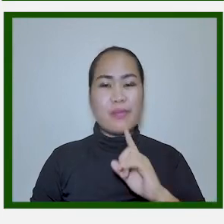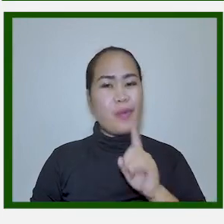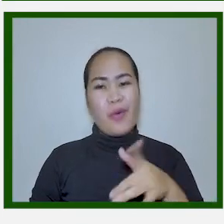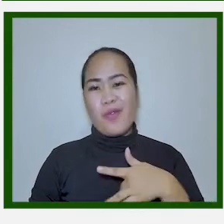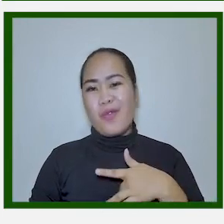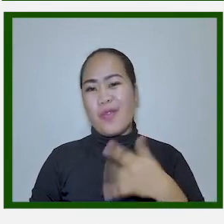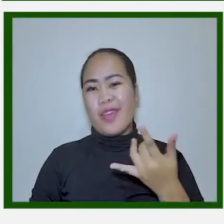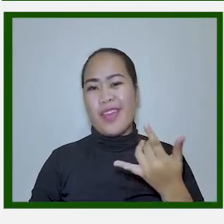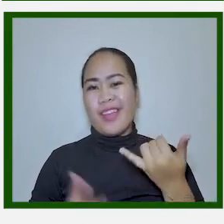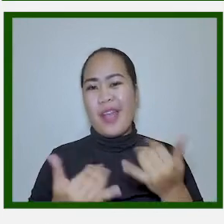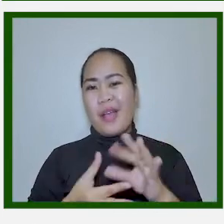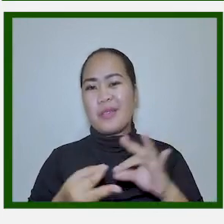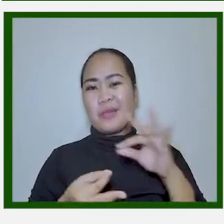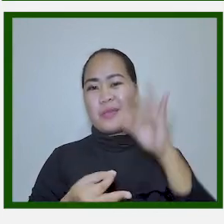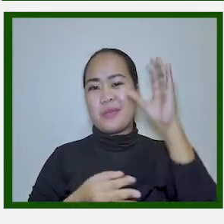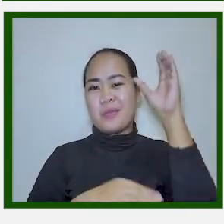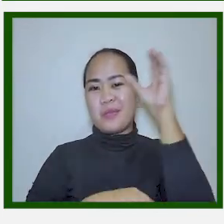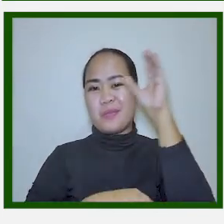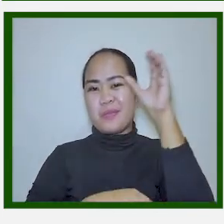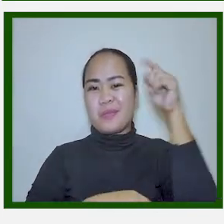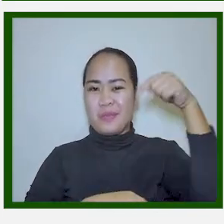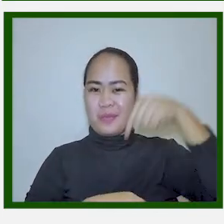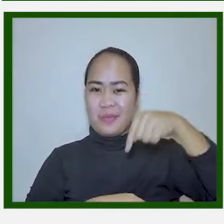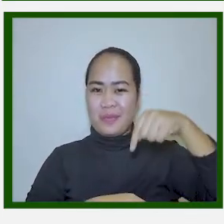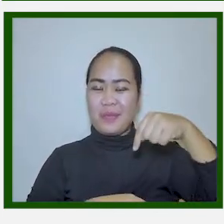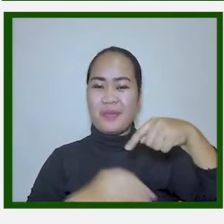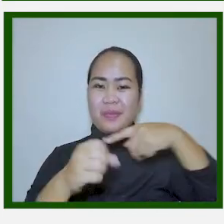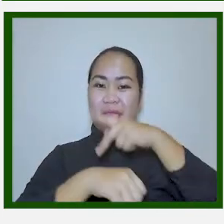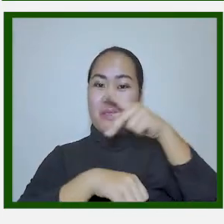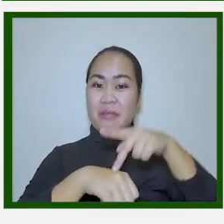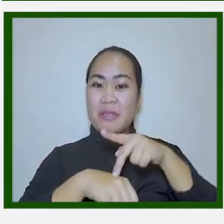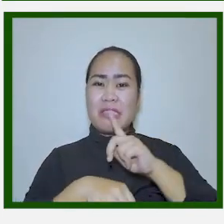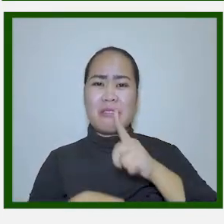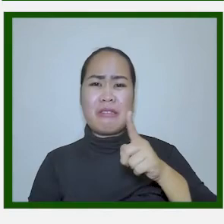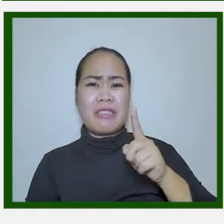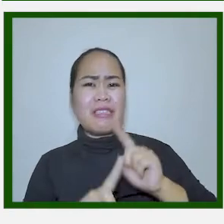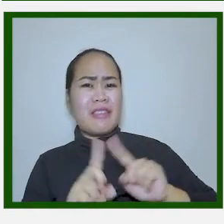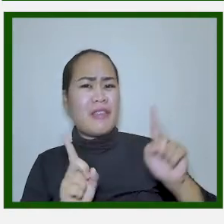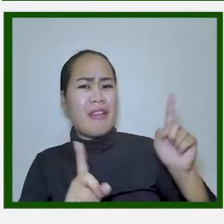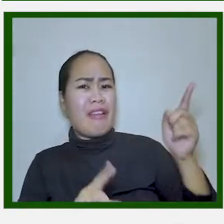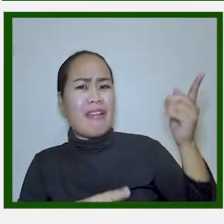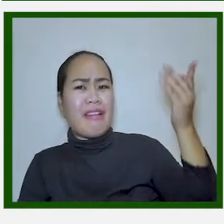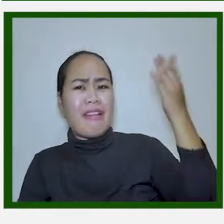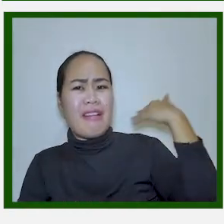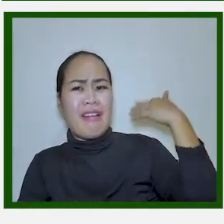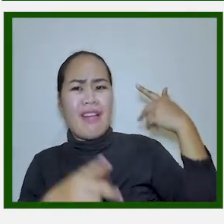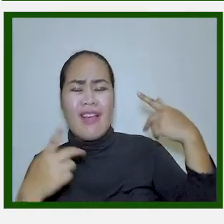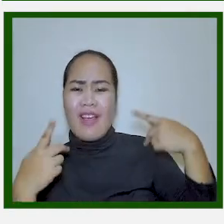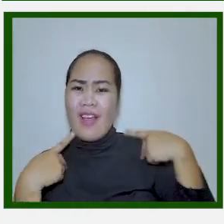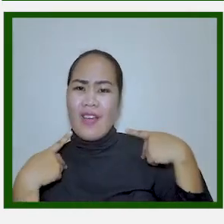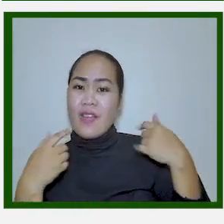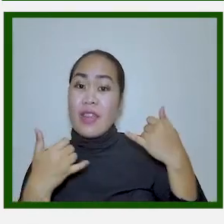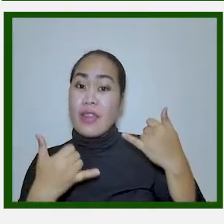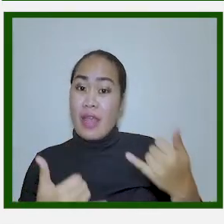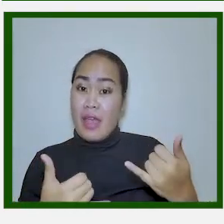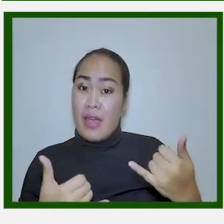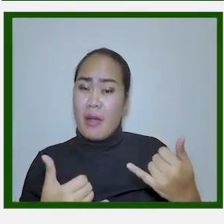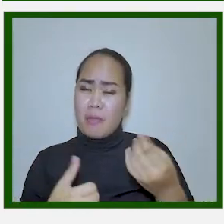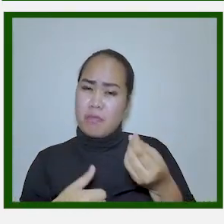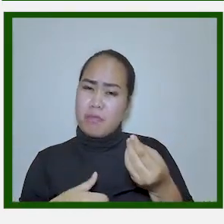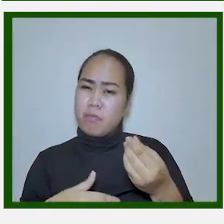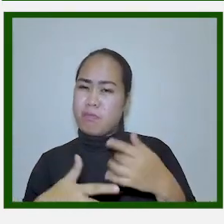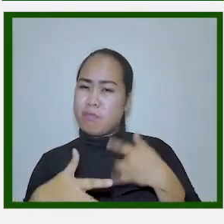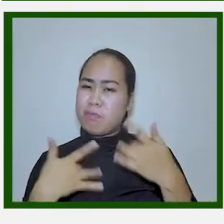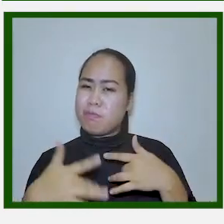sa last year, eh, no, ibang-iba eh. Ngayon kahit paano may excitement, no. Pero syempre, ingat pa rin. Oo,